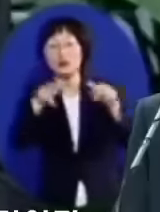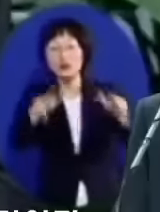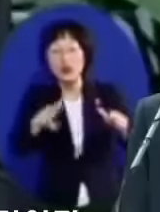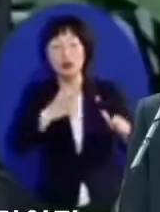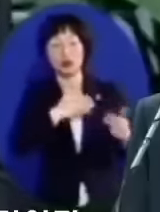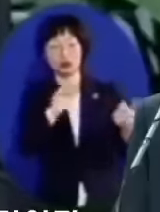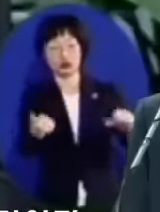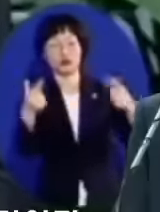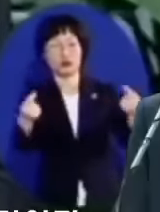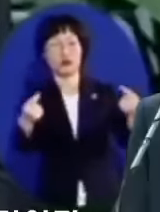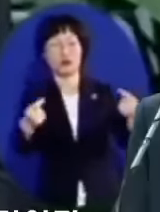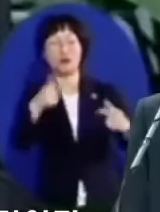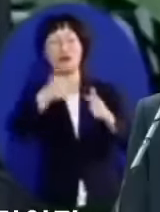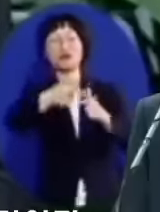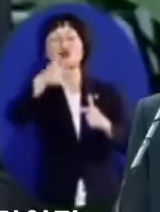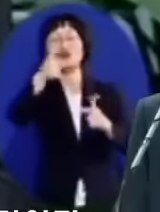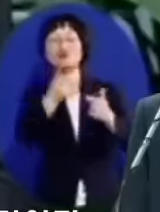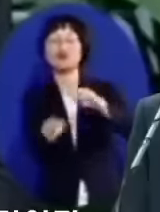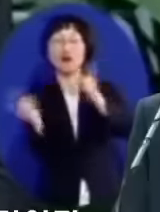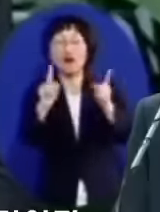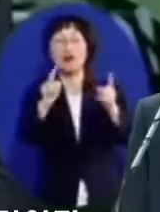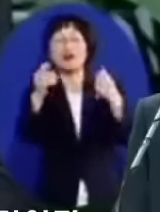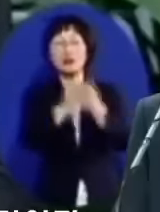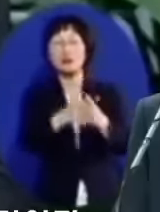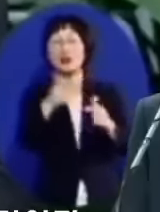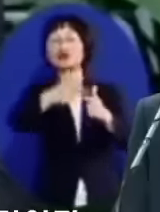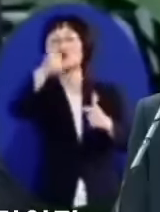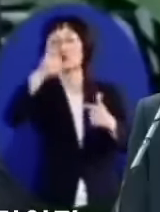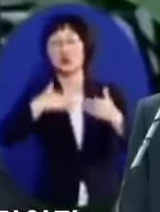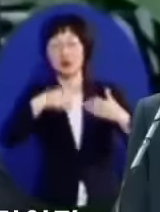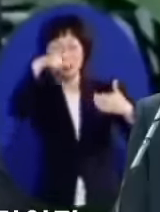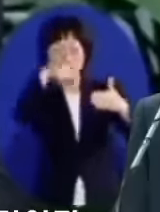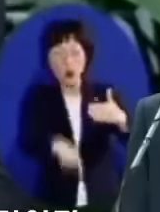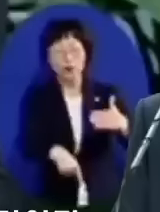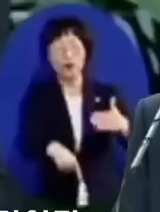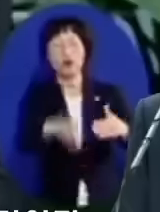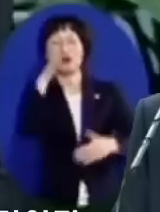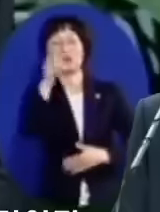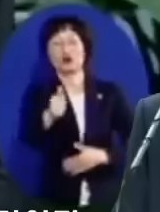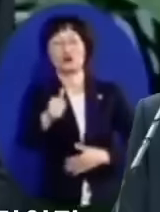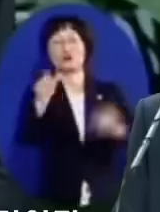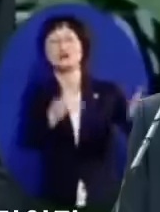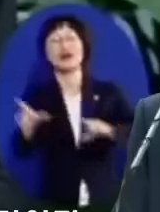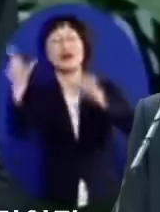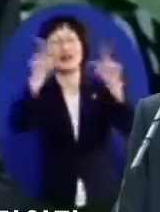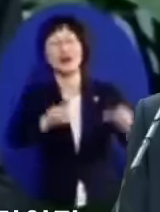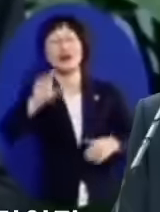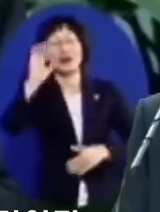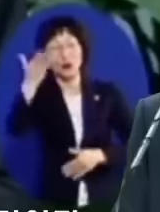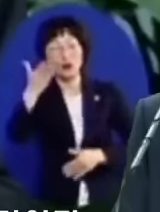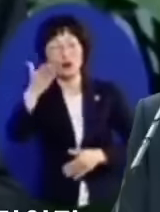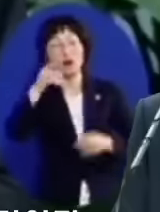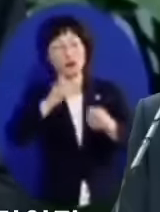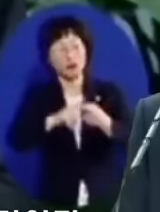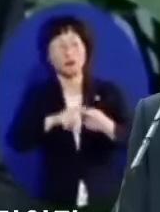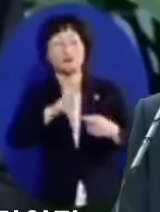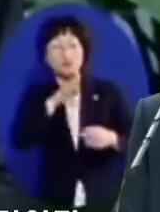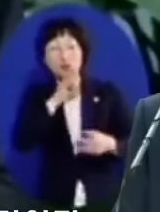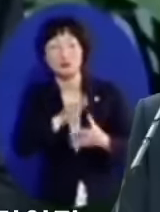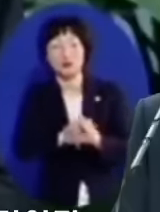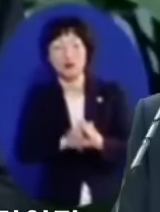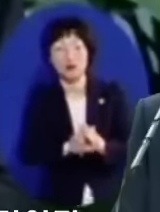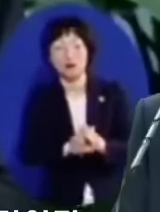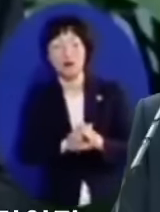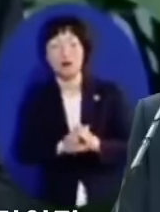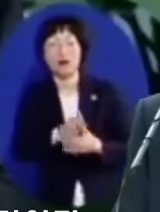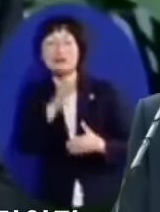자요 예수님이 부활에 살아났으므로 예수님이 내 속에서 주인으로 살게 된 것이 사실이라는 것입니다.